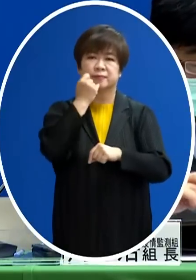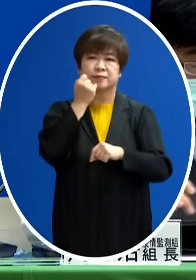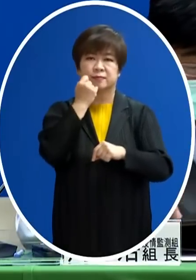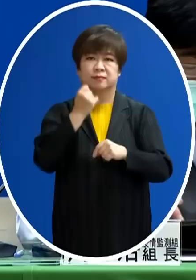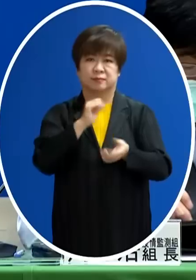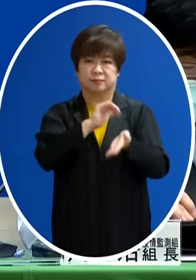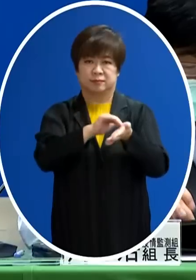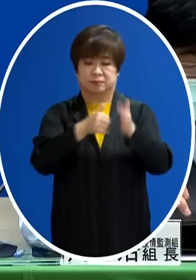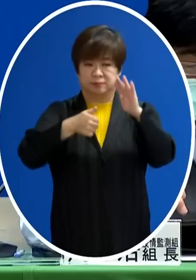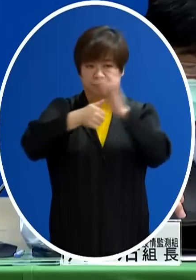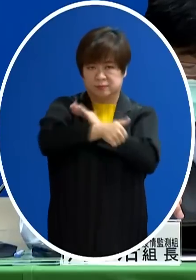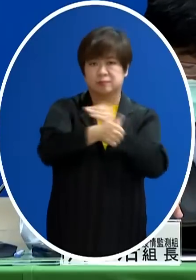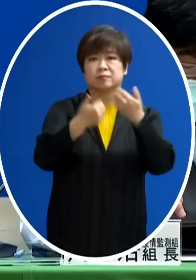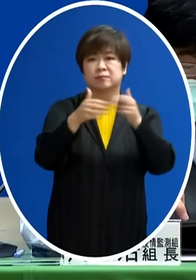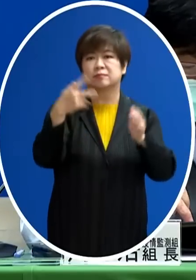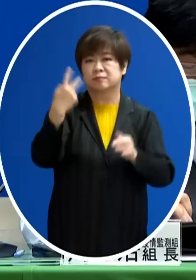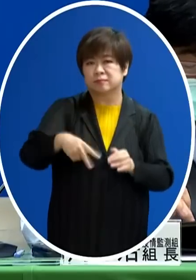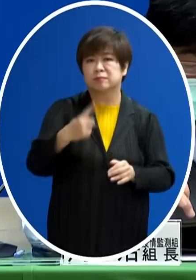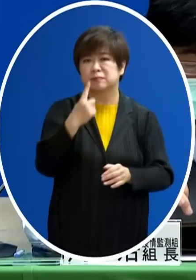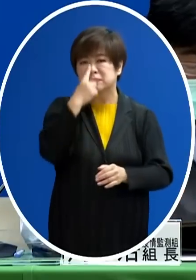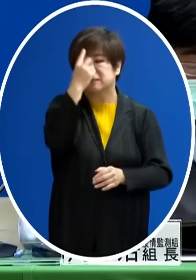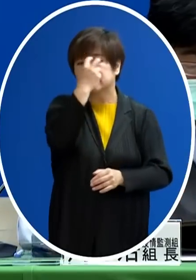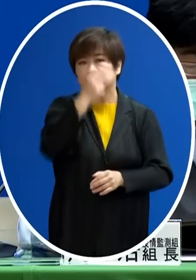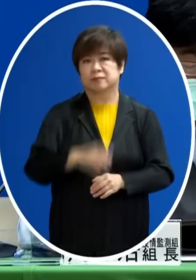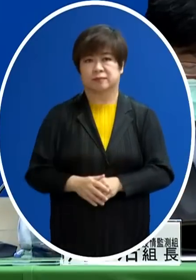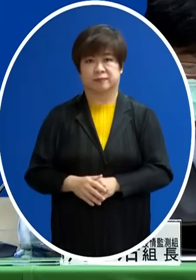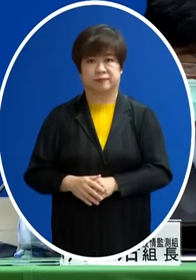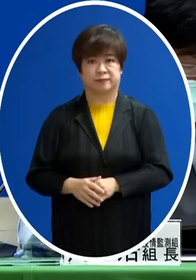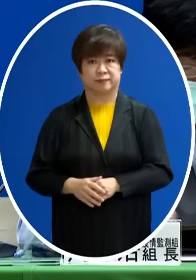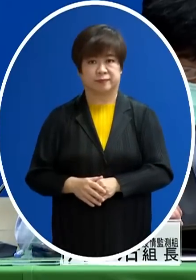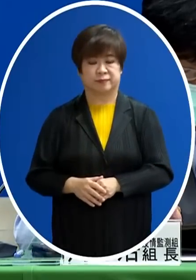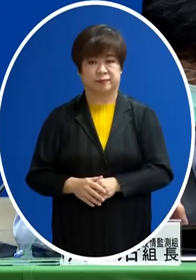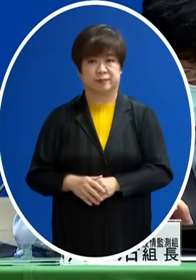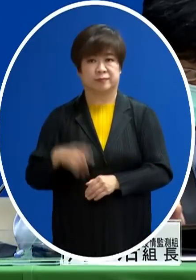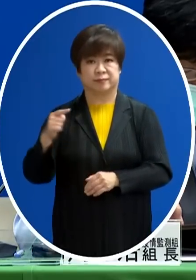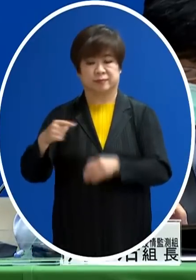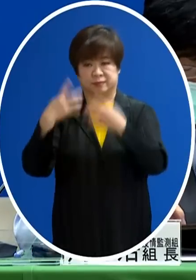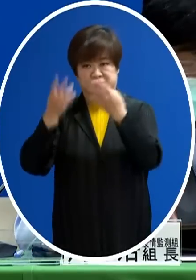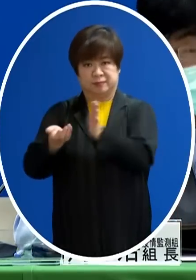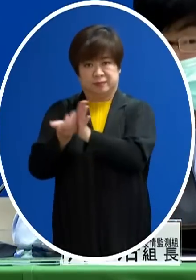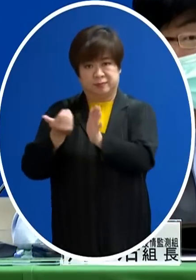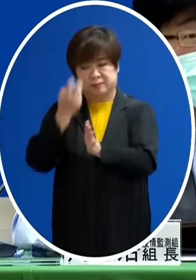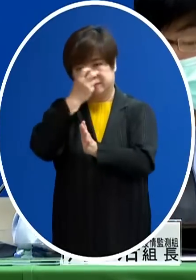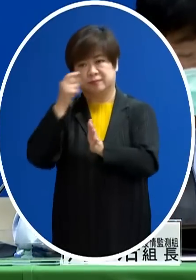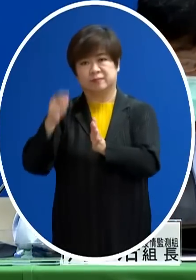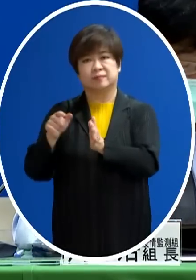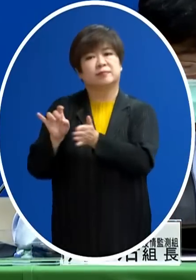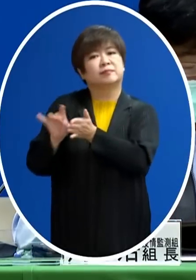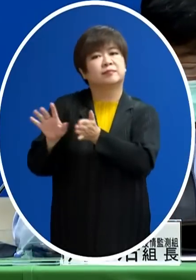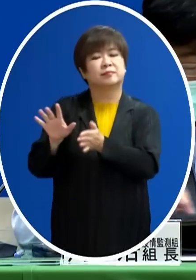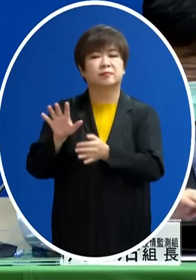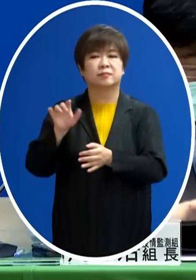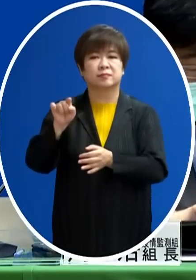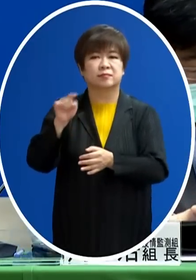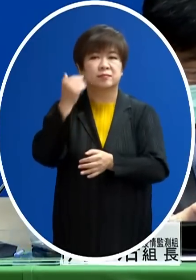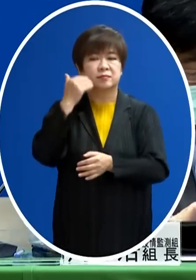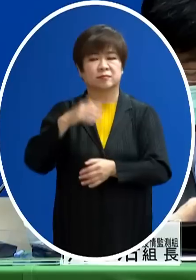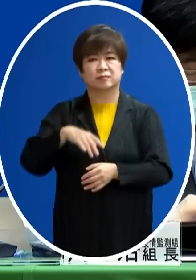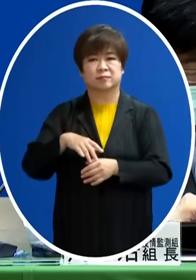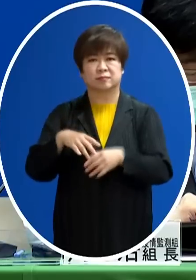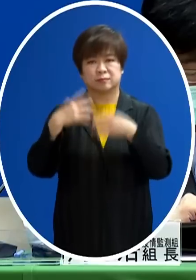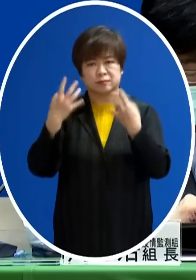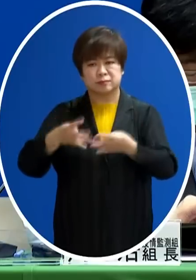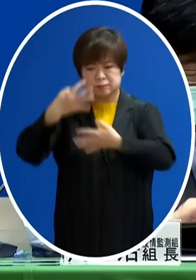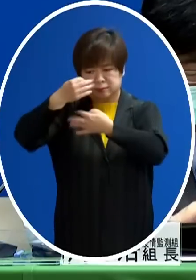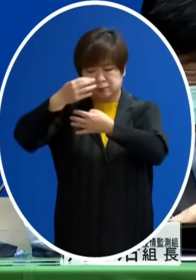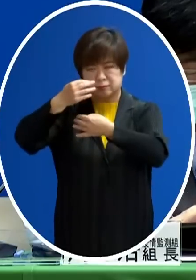免筛检的这个规定。那目前我们会把这个解隔前有检验这一条都把它移除掉，就是说只要是经过已经解